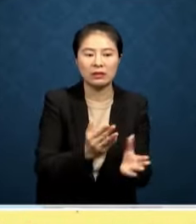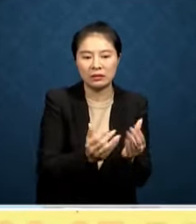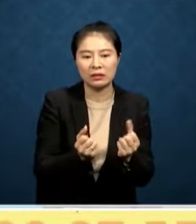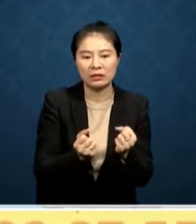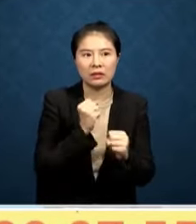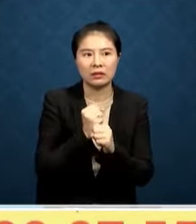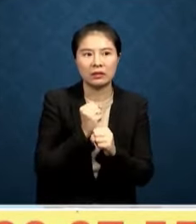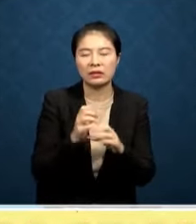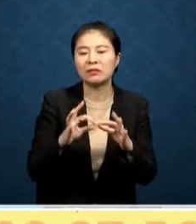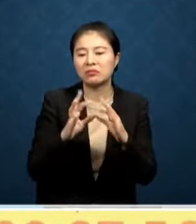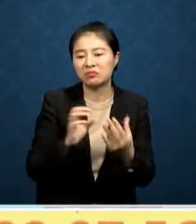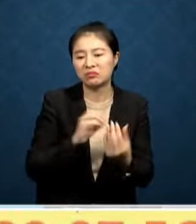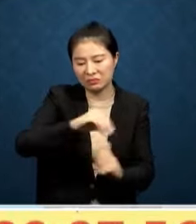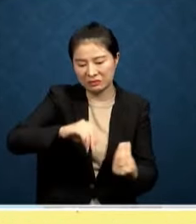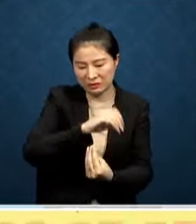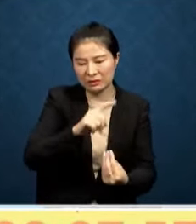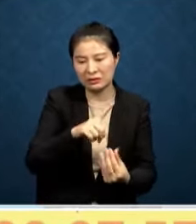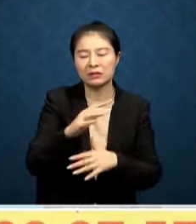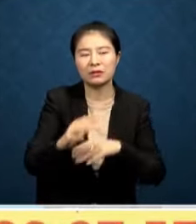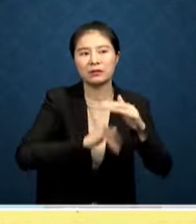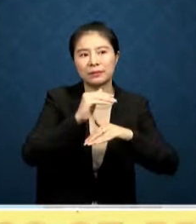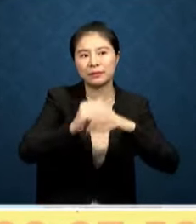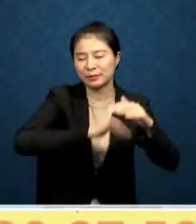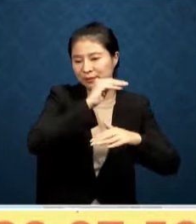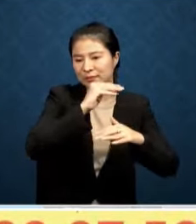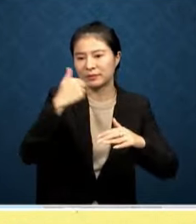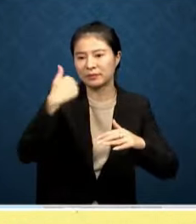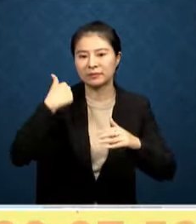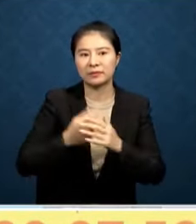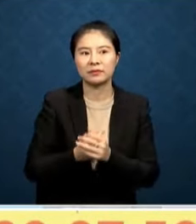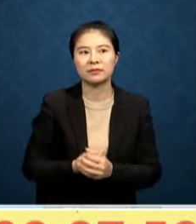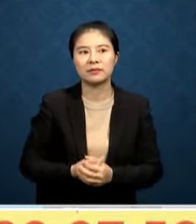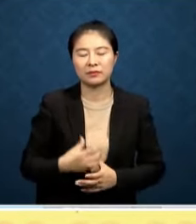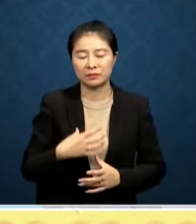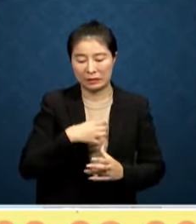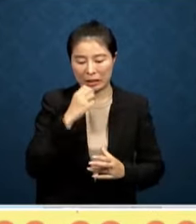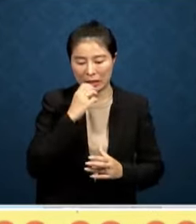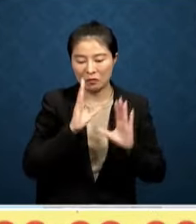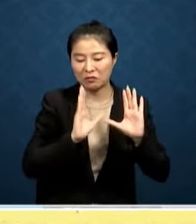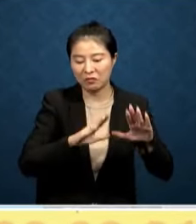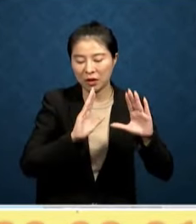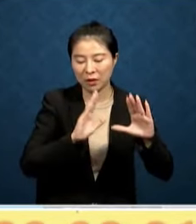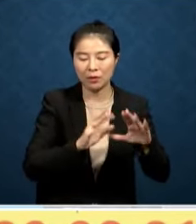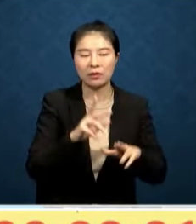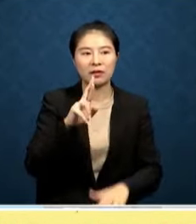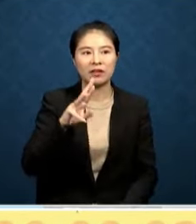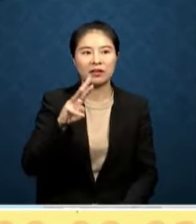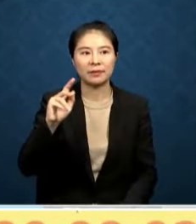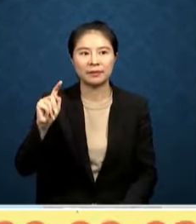ขึ้นไปด้วยเศรษฐกิจภายในประเทศมันก็ขึ้นตามนะครับผมต้องเรียนอย่างนี้นะครับว่าอยากจะฝากท่านรัฐมนตรีนะ